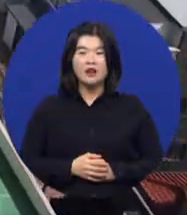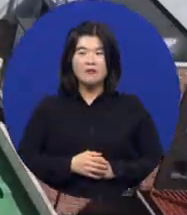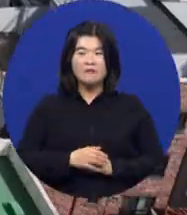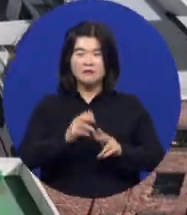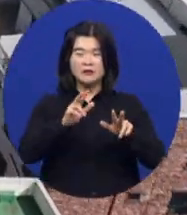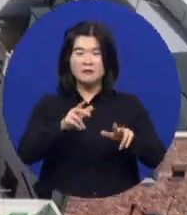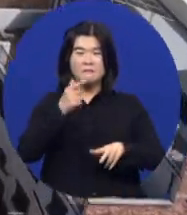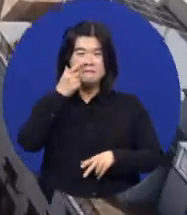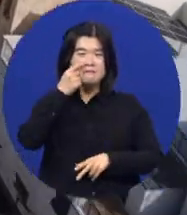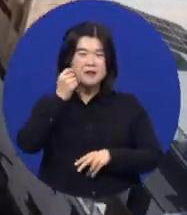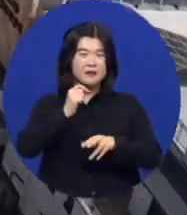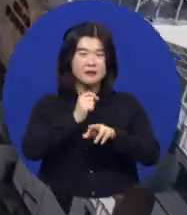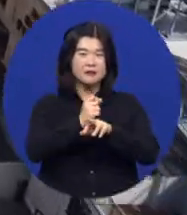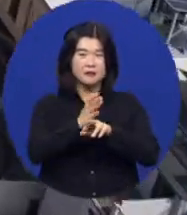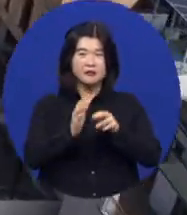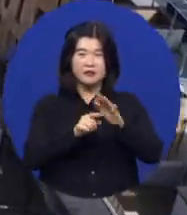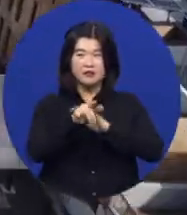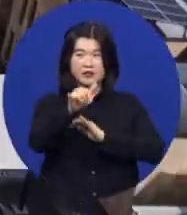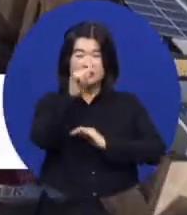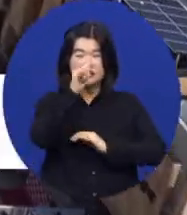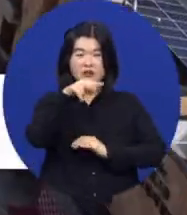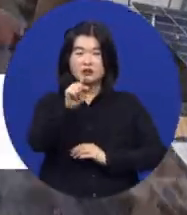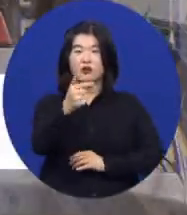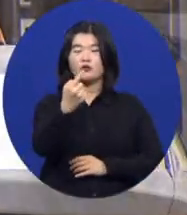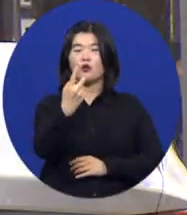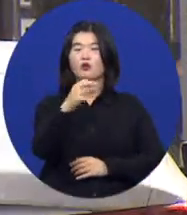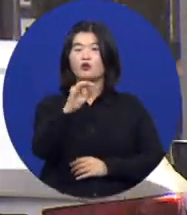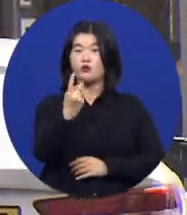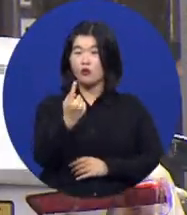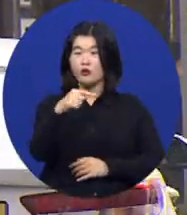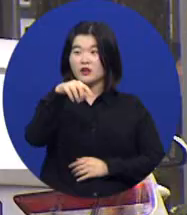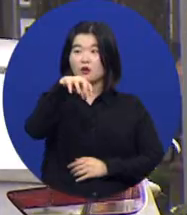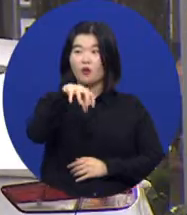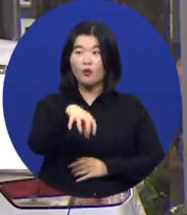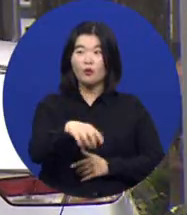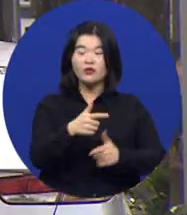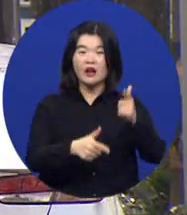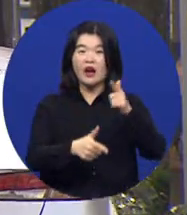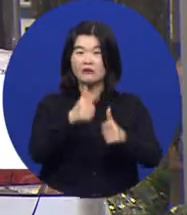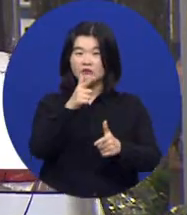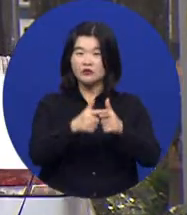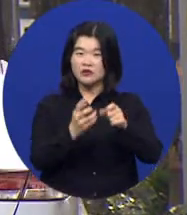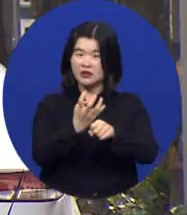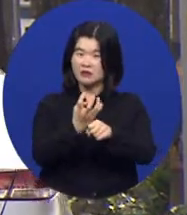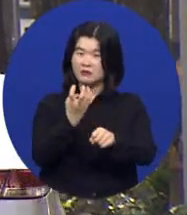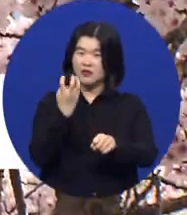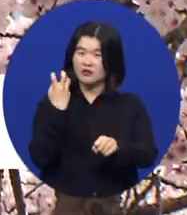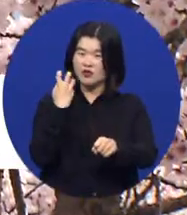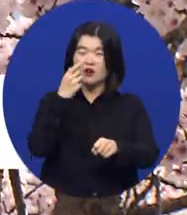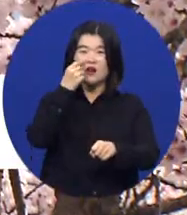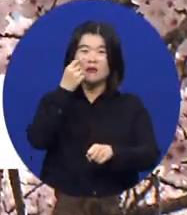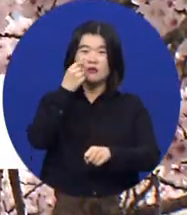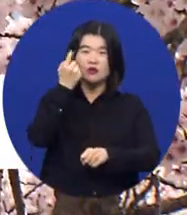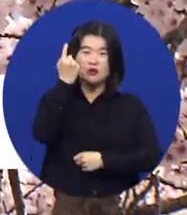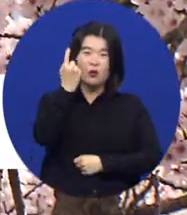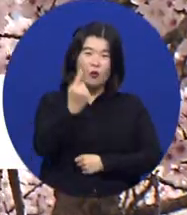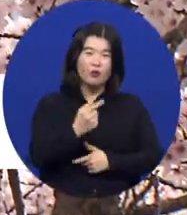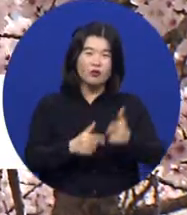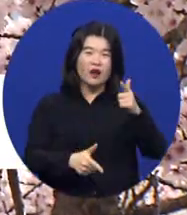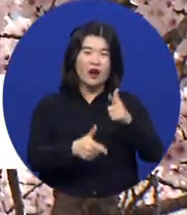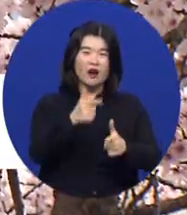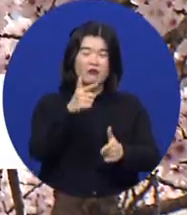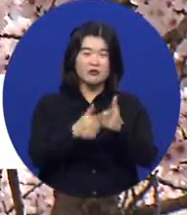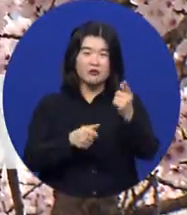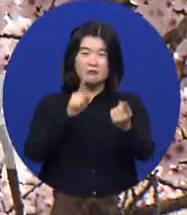화려한 왕벚꽃 터널로 유명한 제주시 전농록. 이곳의 왕벚나무들은 40년 전에 일본에서 자란